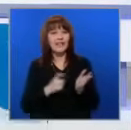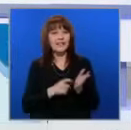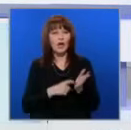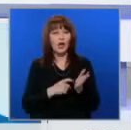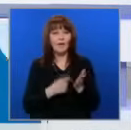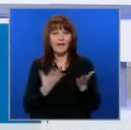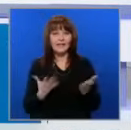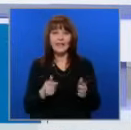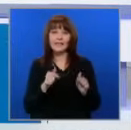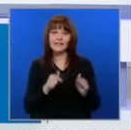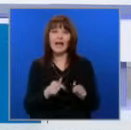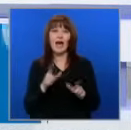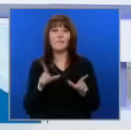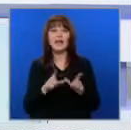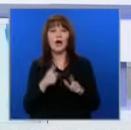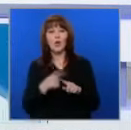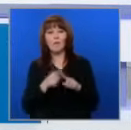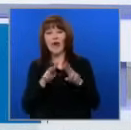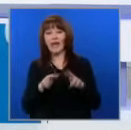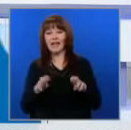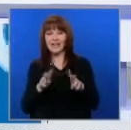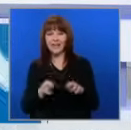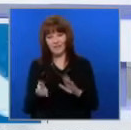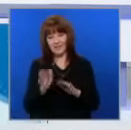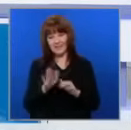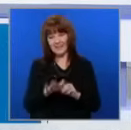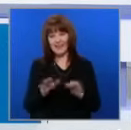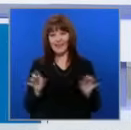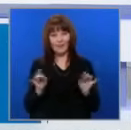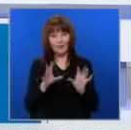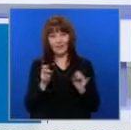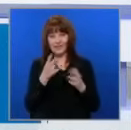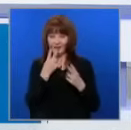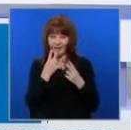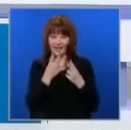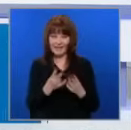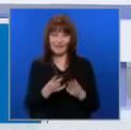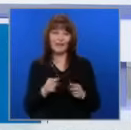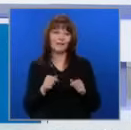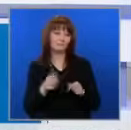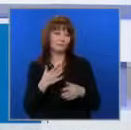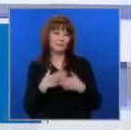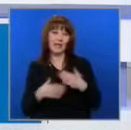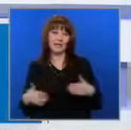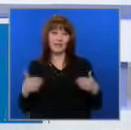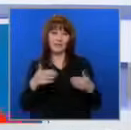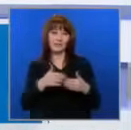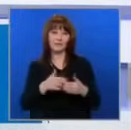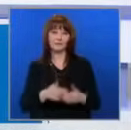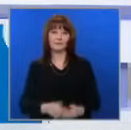законодателството? Мариела Хубинова разследва тази вечер след новините, които започват само след секунди. От нашия екип спокойна